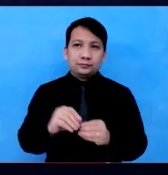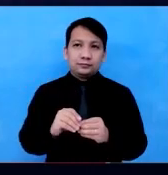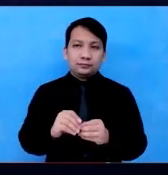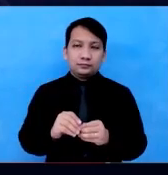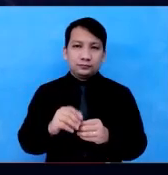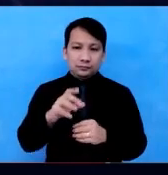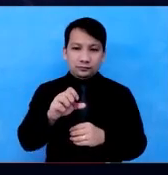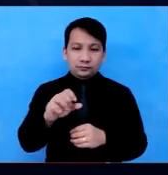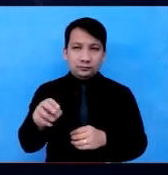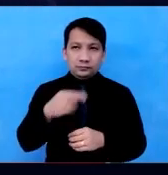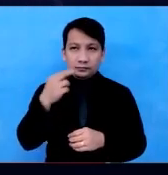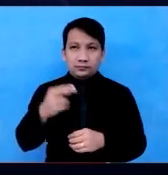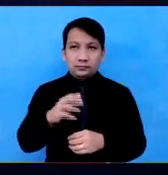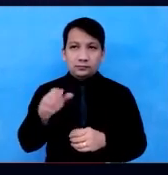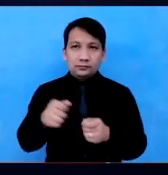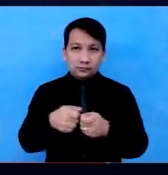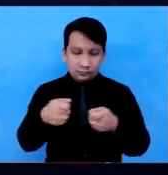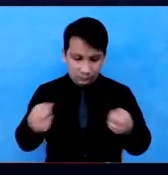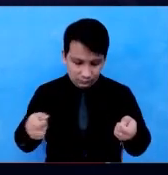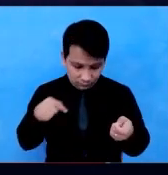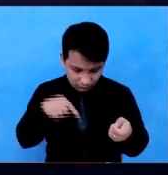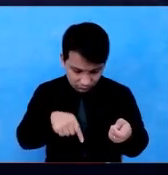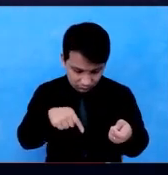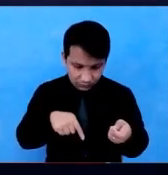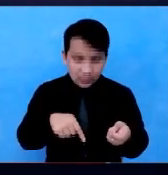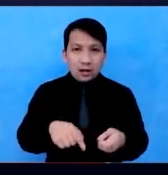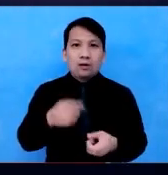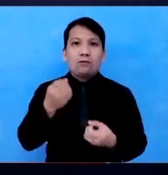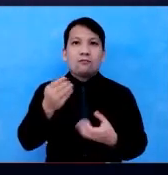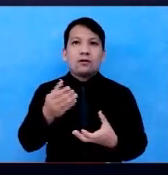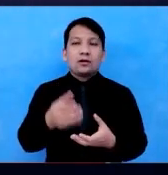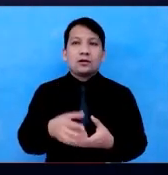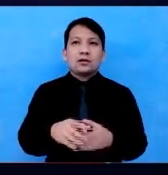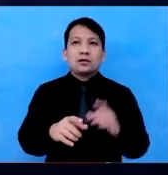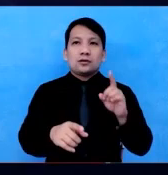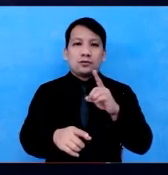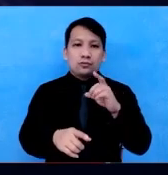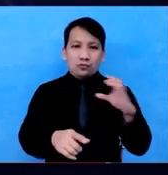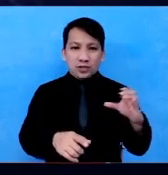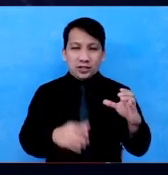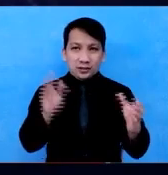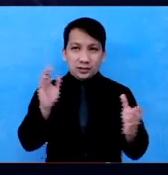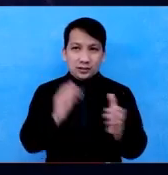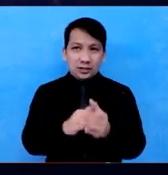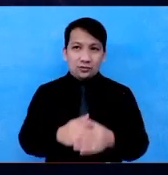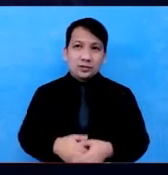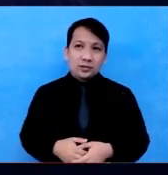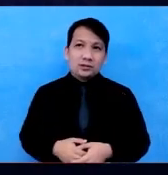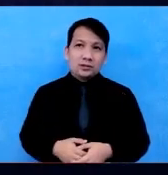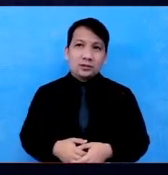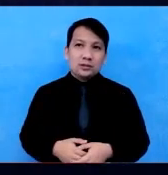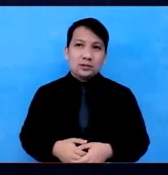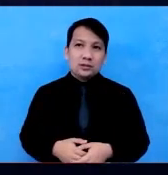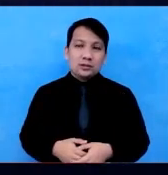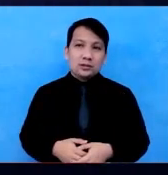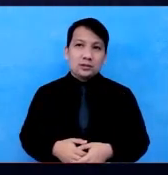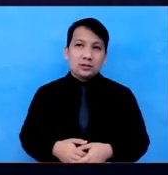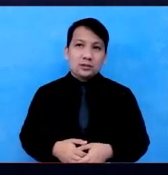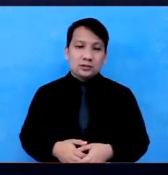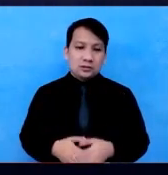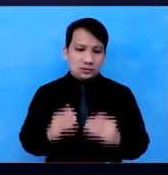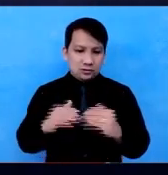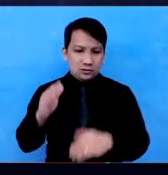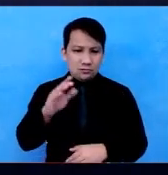supermarket. Nang buksan niya ito, tumambad ang bundle ng tig iisang libong piso. Mahigit kalahating